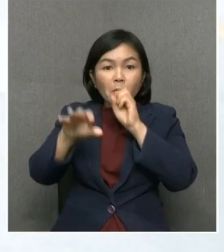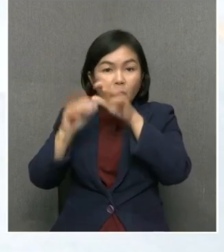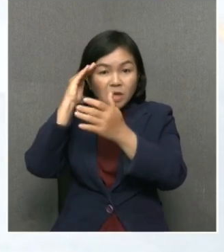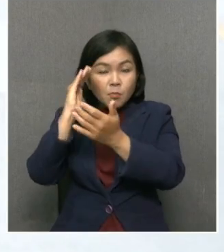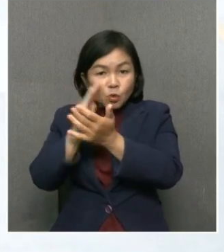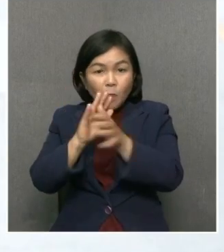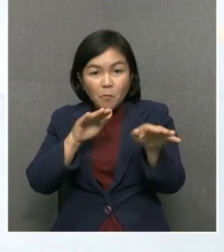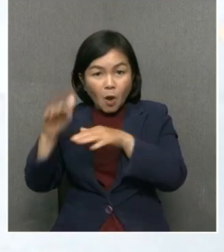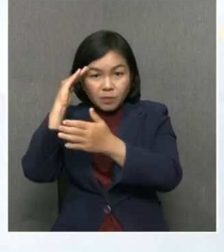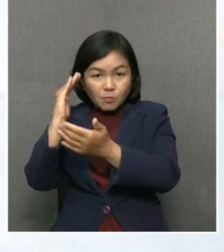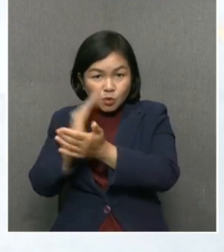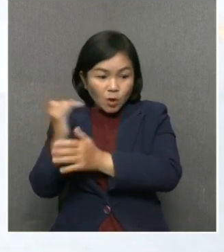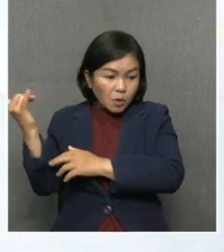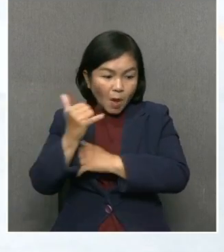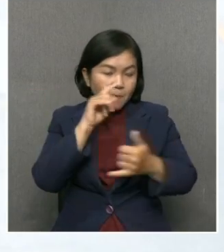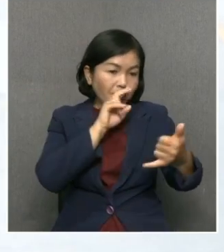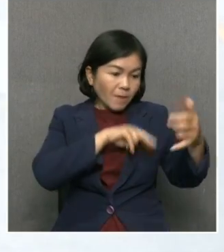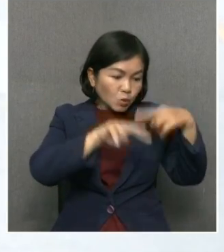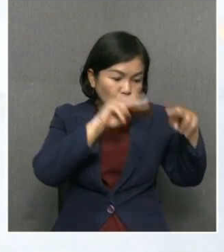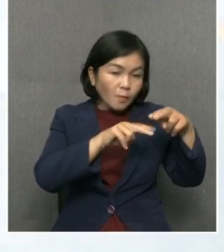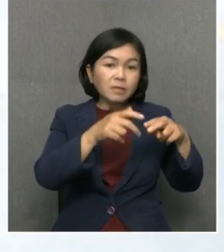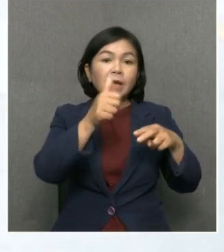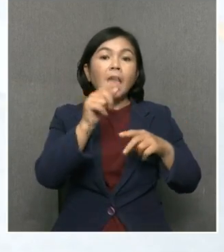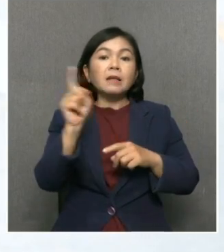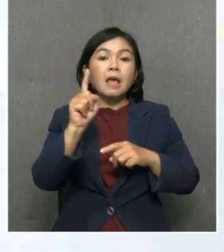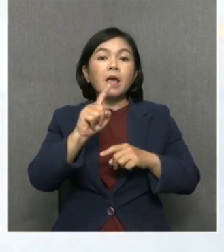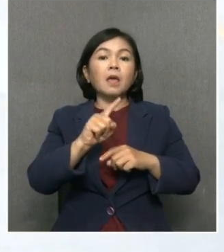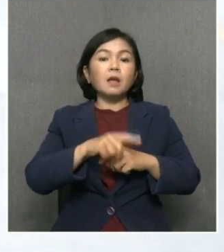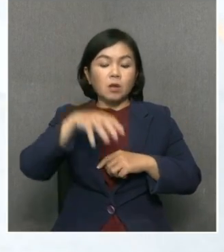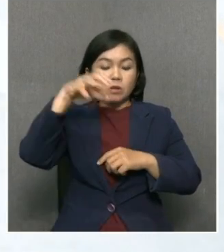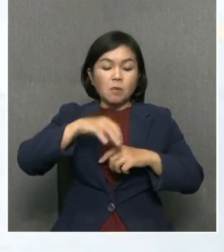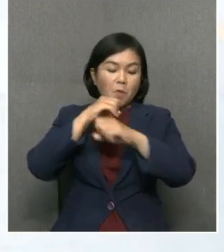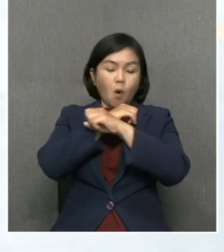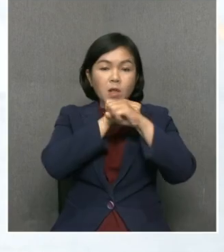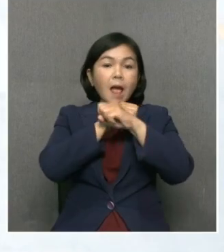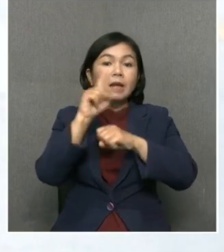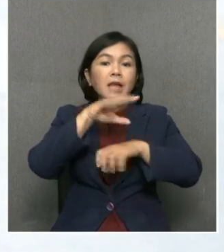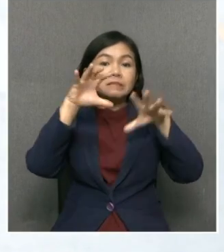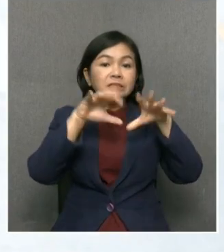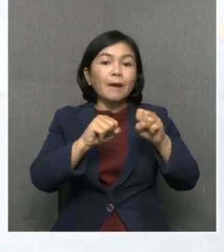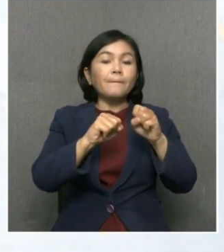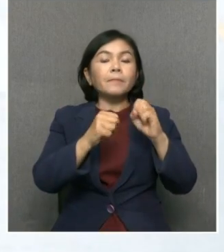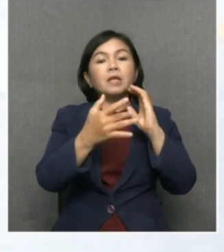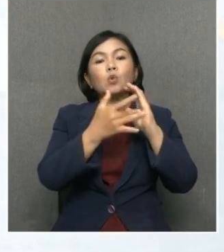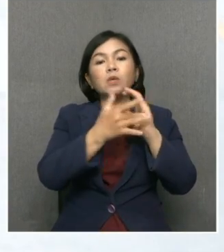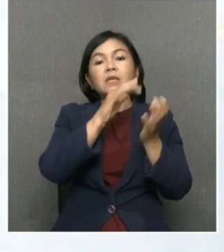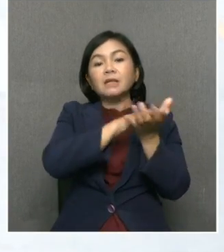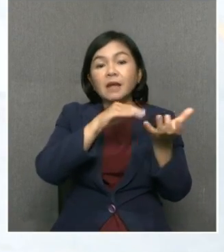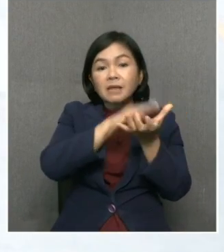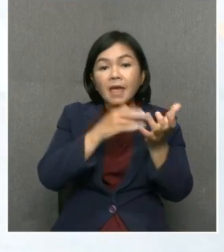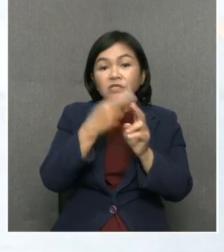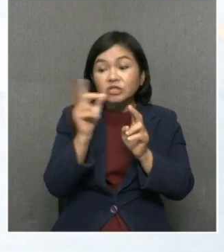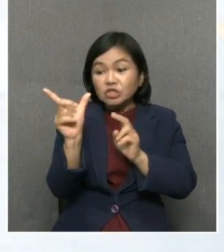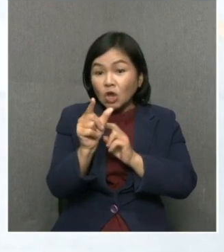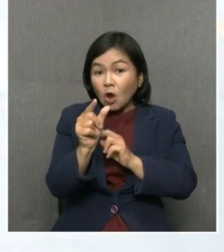ให้ถึงที่กับหน่วยงานใหม่ค่ะที่มีชื่อว่ากองป้องกันและปราบปรามเกี่ยวกับพนันเทคโนโลยีมีตัวย่อมาซะด้วย